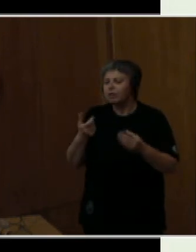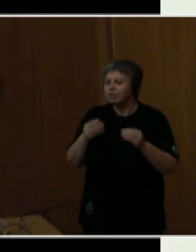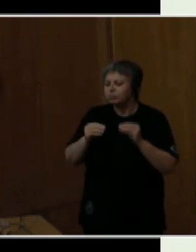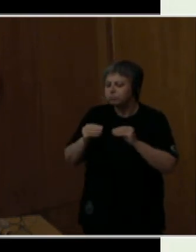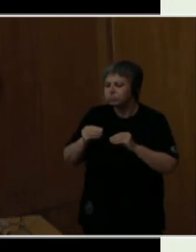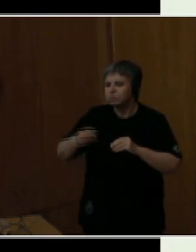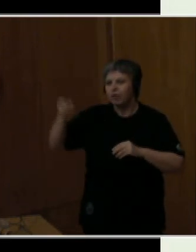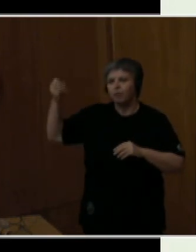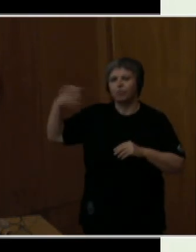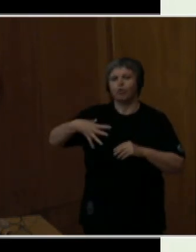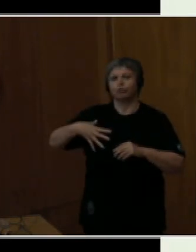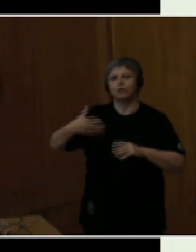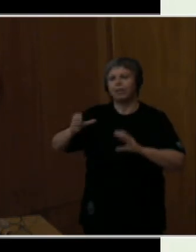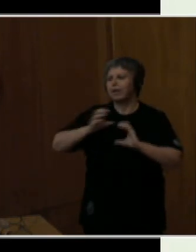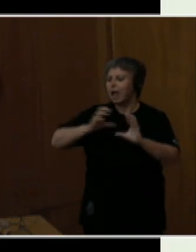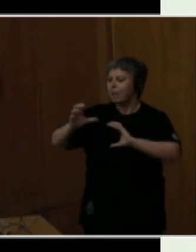με χρήση φωτός?